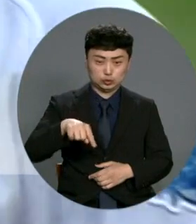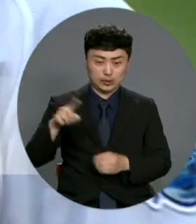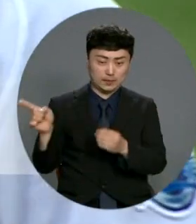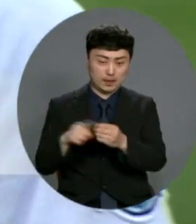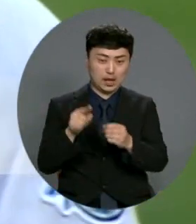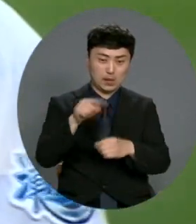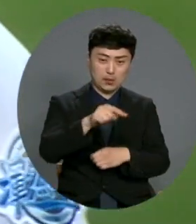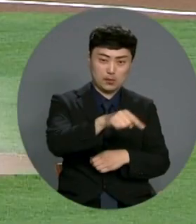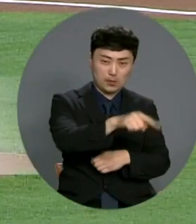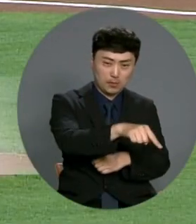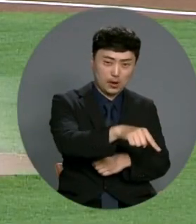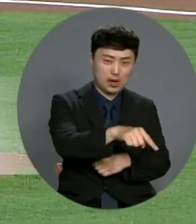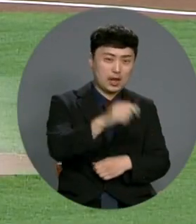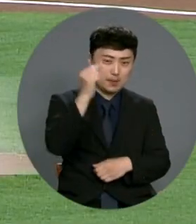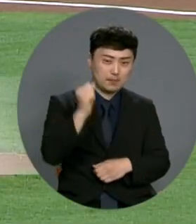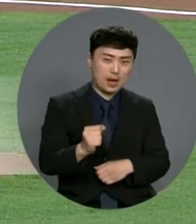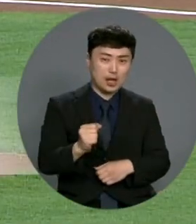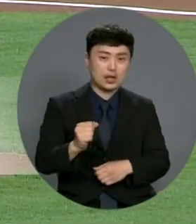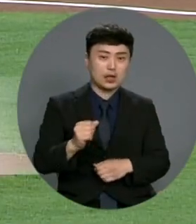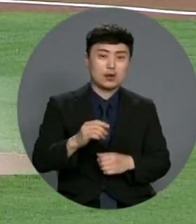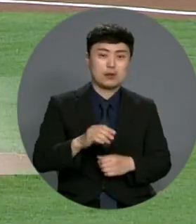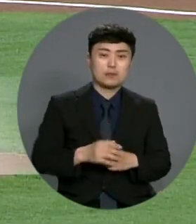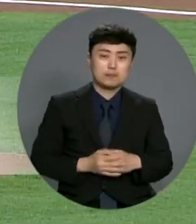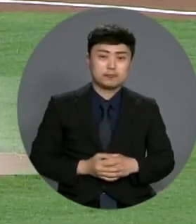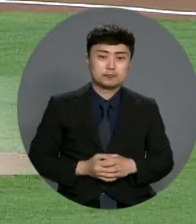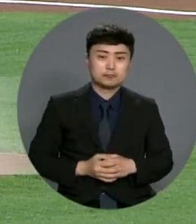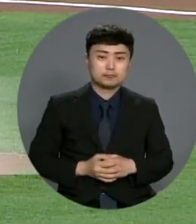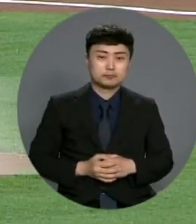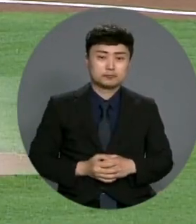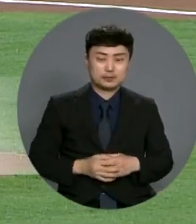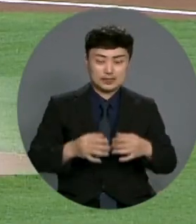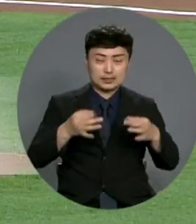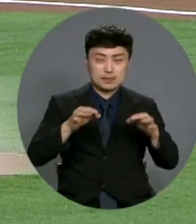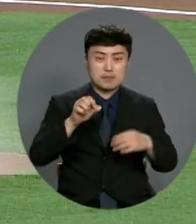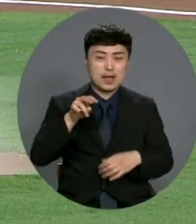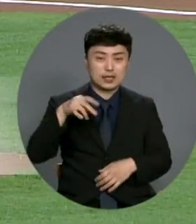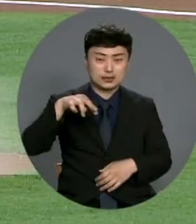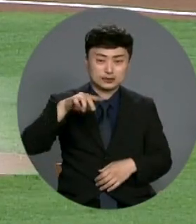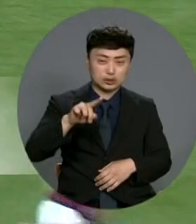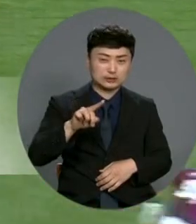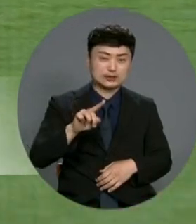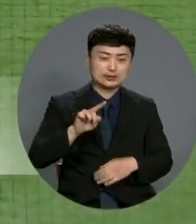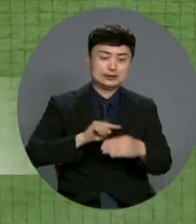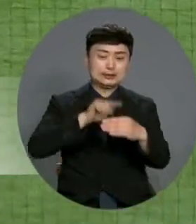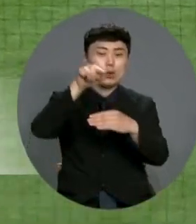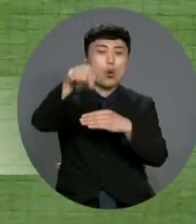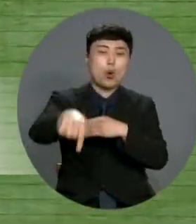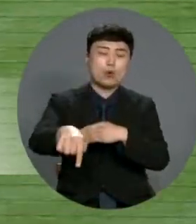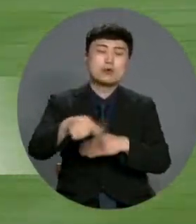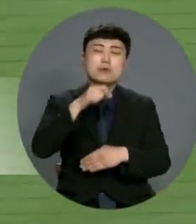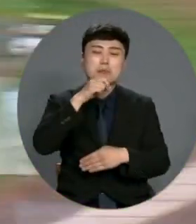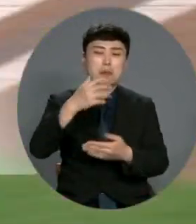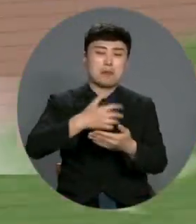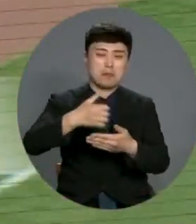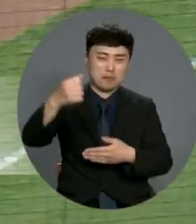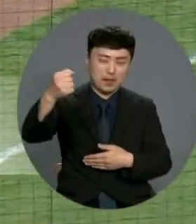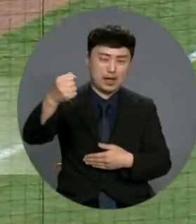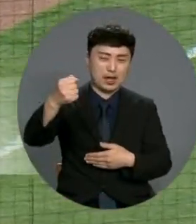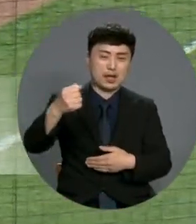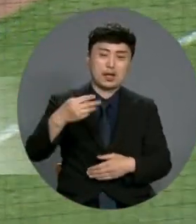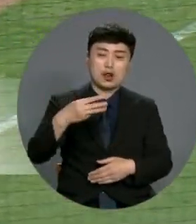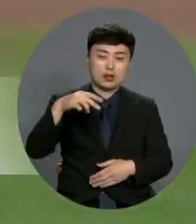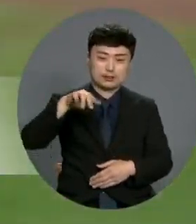처리했지만 박찬혁을 상대로 첫 안타를 2루타로 내준 뒤 김혜성에게 2점 홈런을 허용하고 4번 러셀 역시